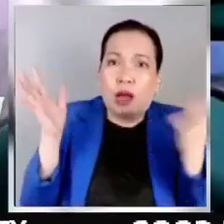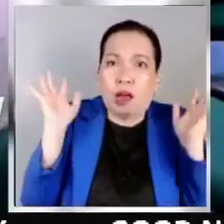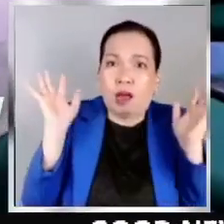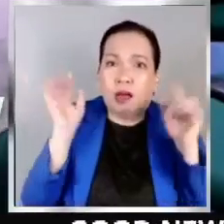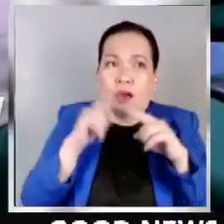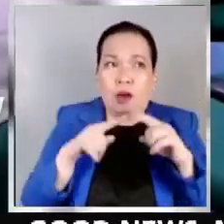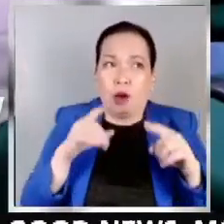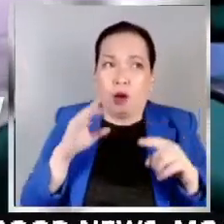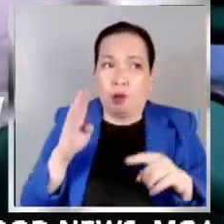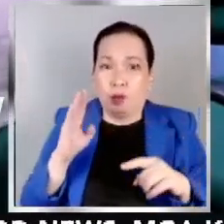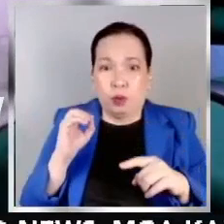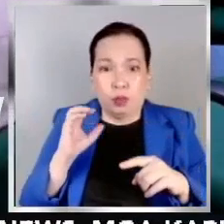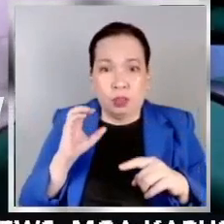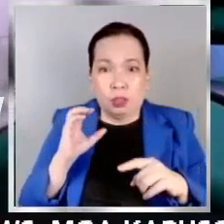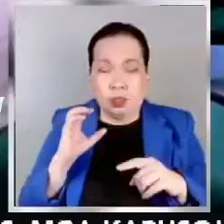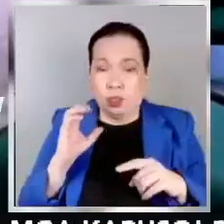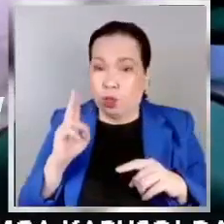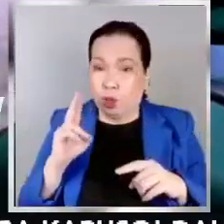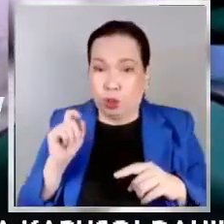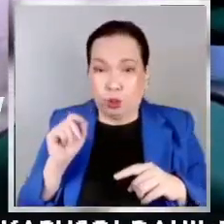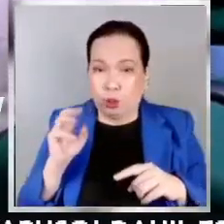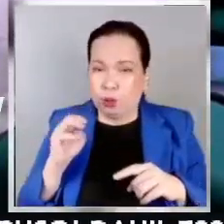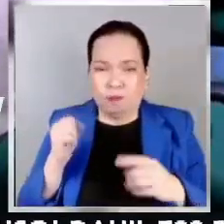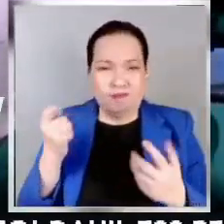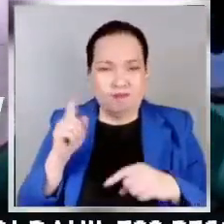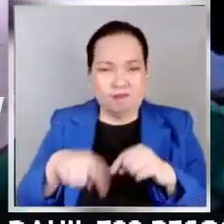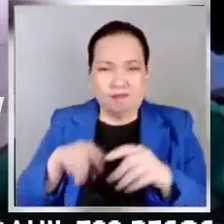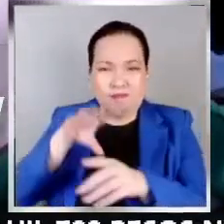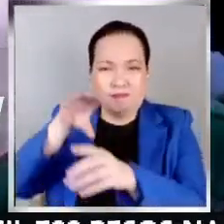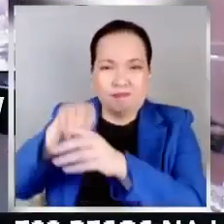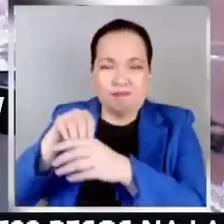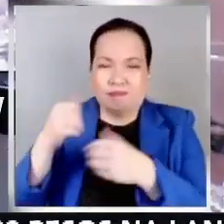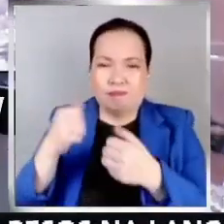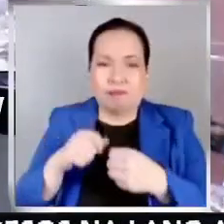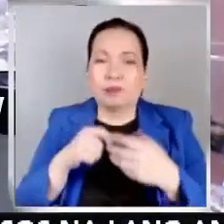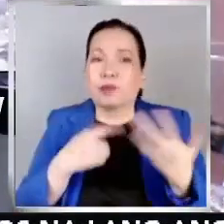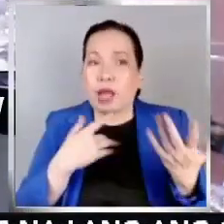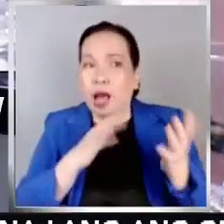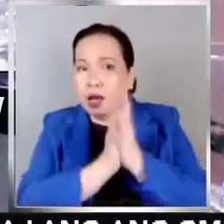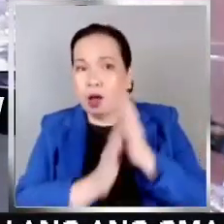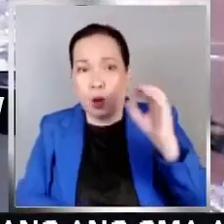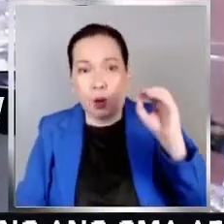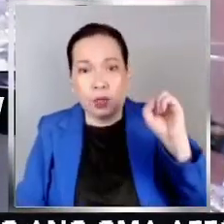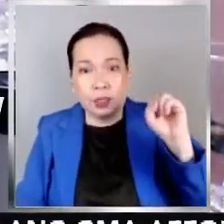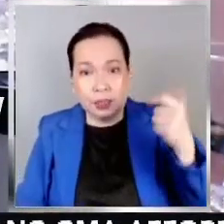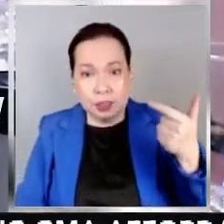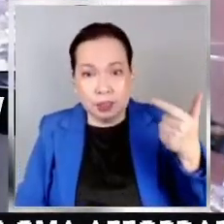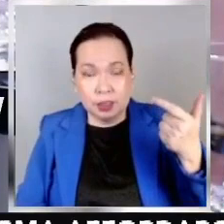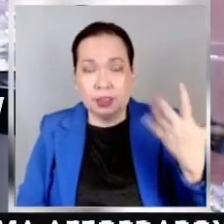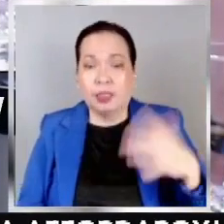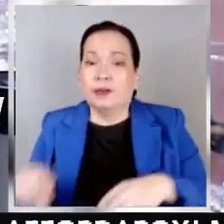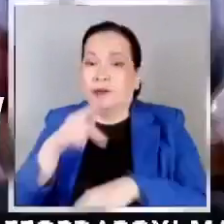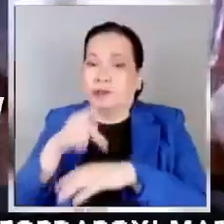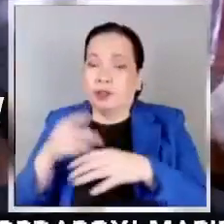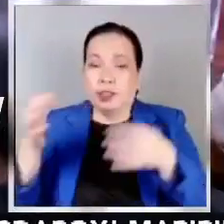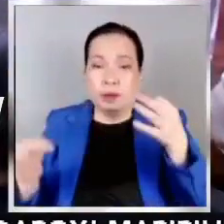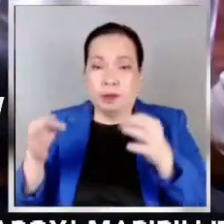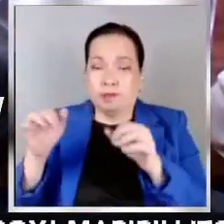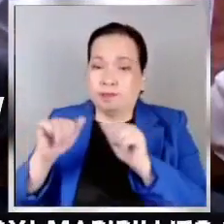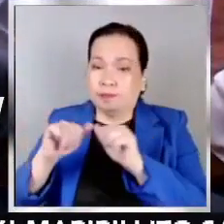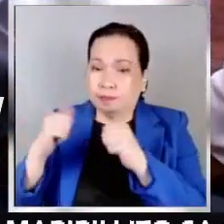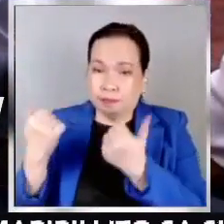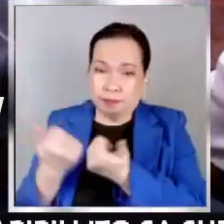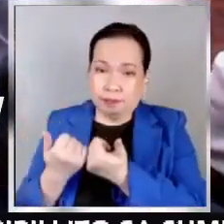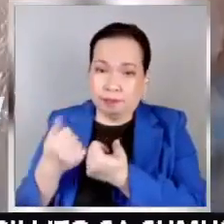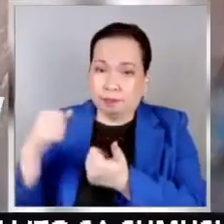doon. Kinonsulta rin ng Senado ang Office of the Solicitor General, Philippine Judges Association at Supreme Court kaugnay